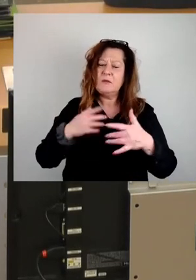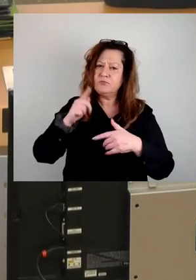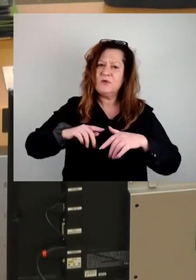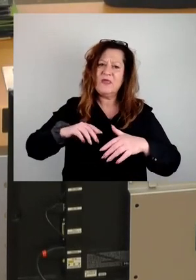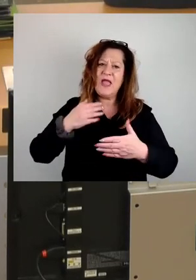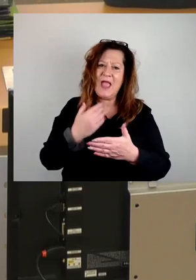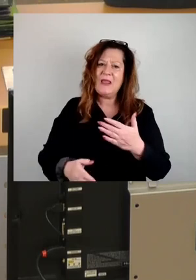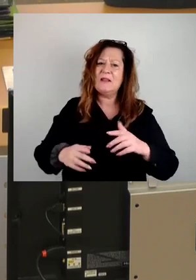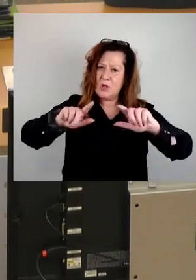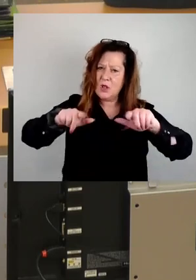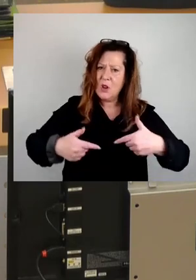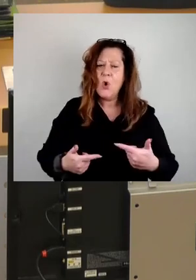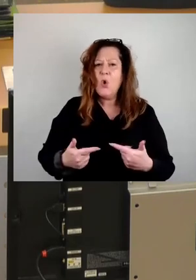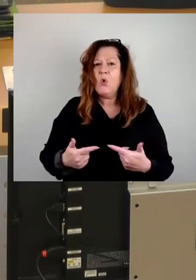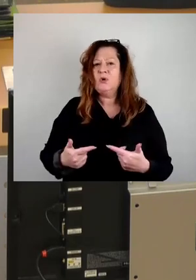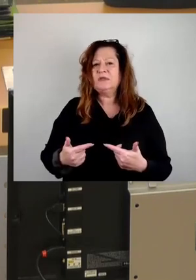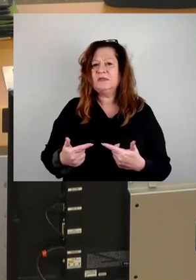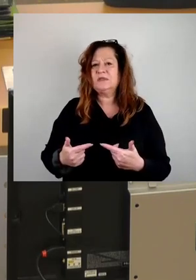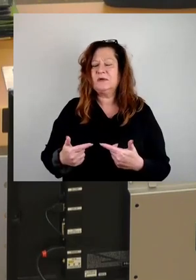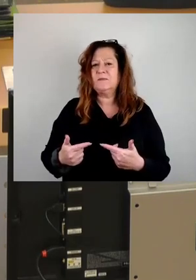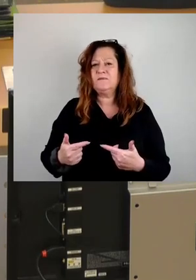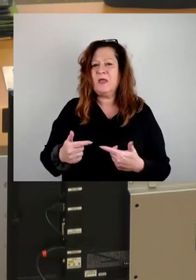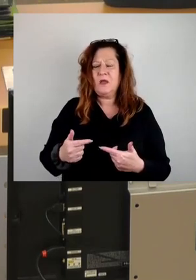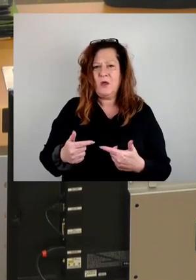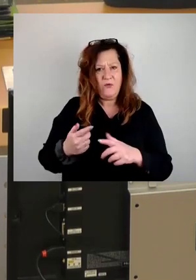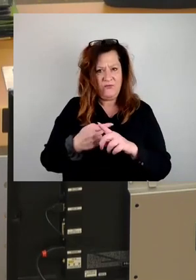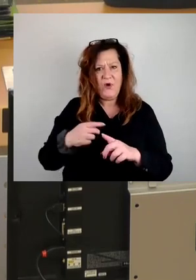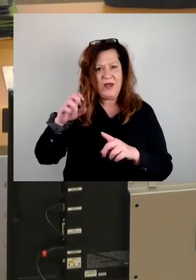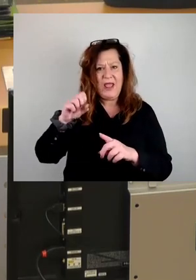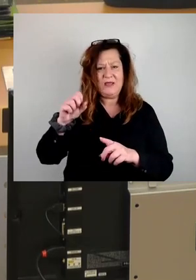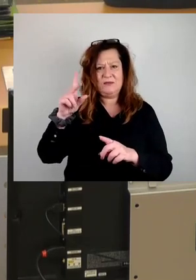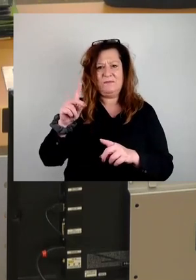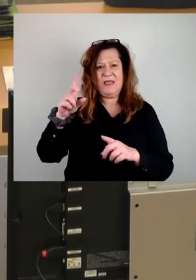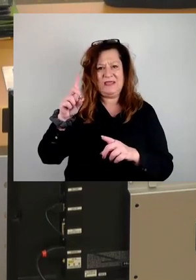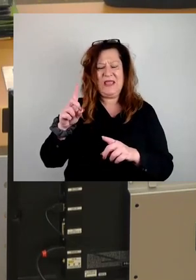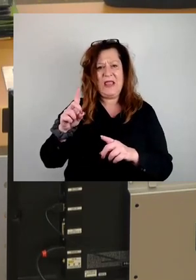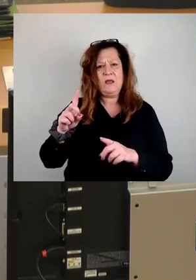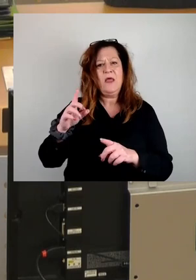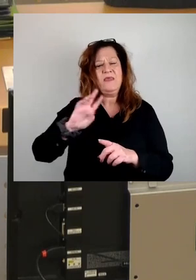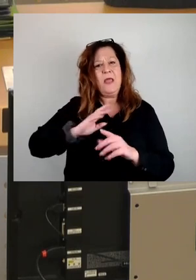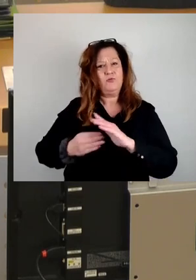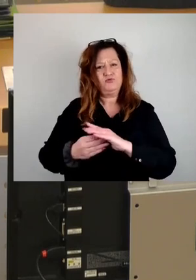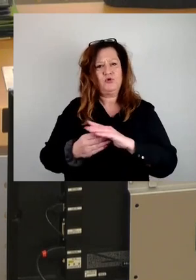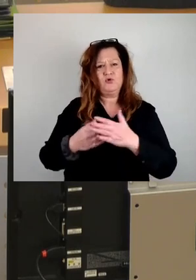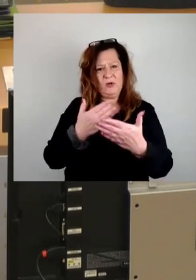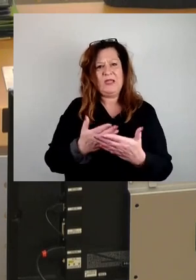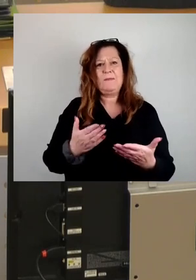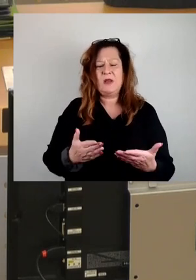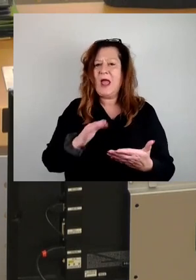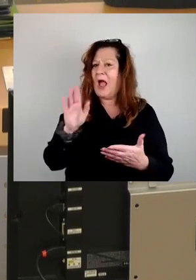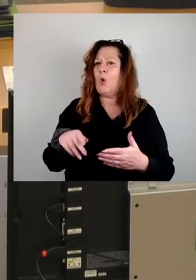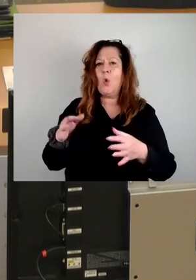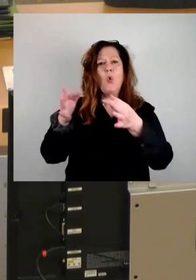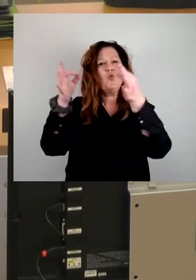diese Bestärkung der SPD unterstützen wir. Ich bin mir aber auch sicher, dass das nach diesem Gutachten, was jetzt ist,